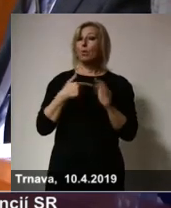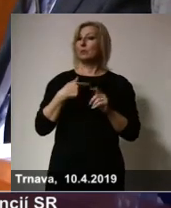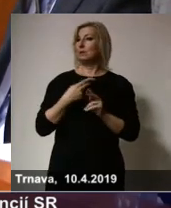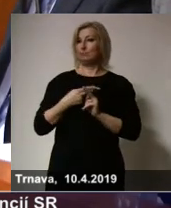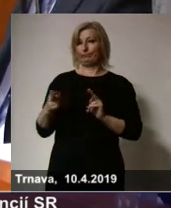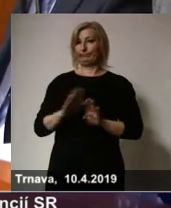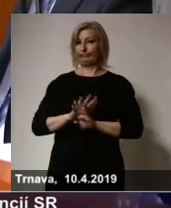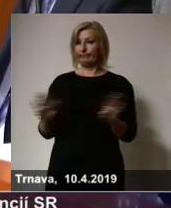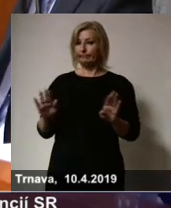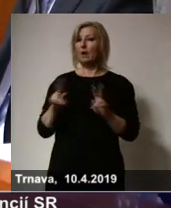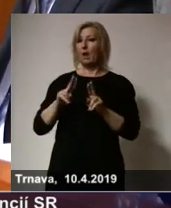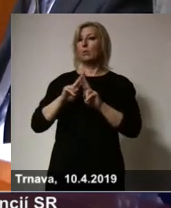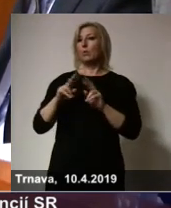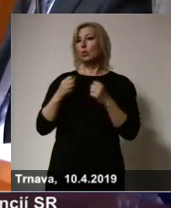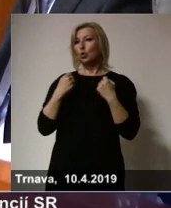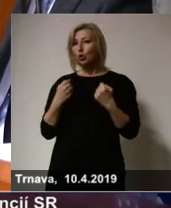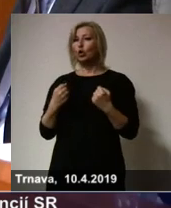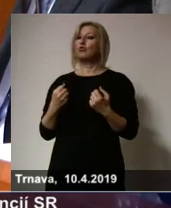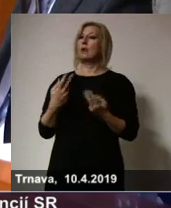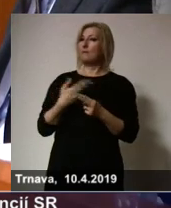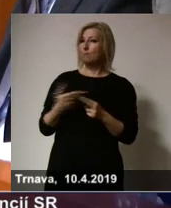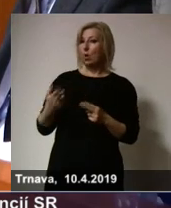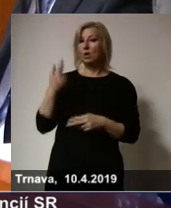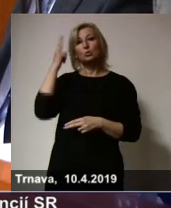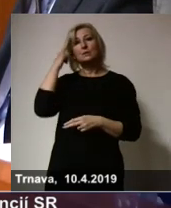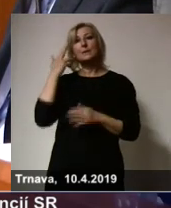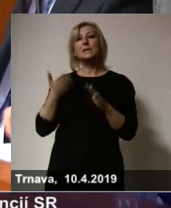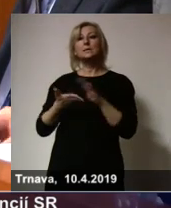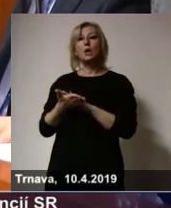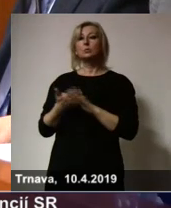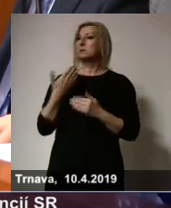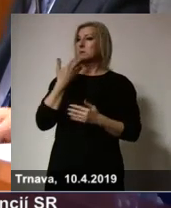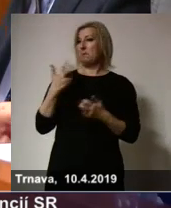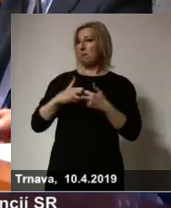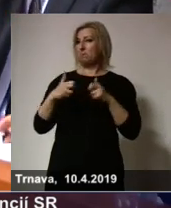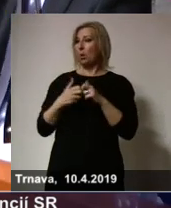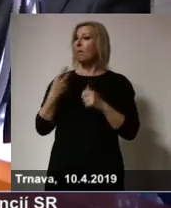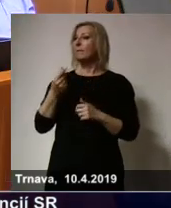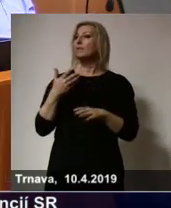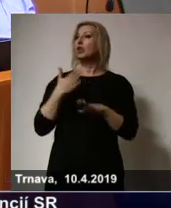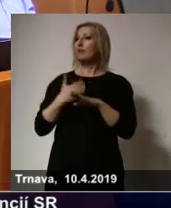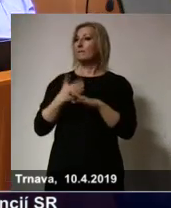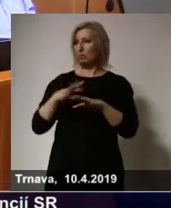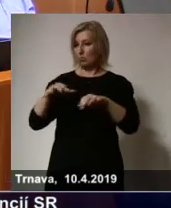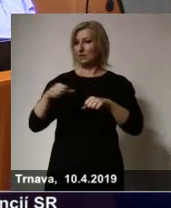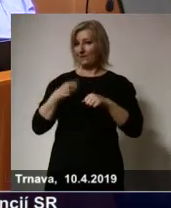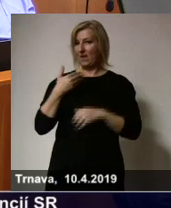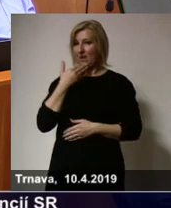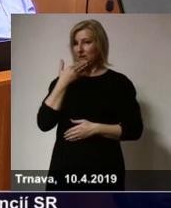návratnej finančnej výpomoci, sú dodržané, a čiže zastupiteľstvo nemá žiaden problém túto finančnú výpomoc schváliť. Ďakujem.